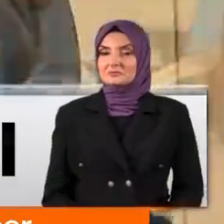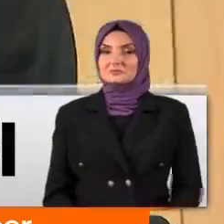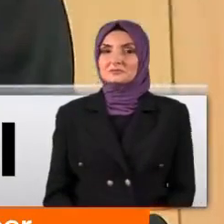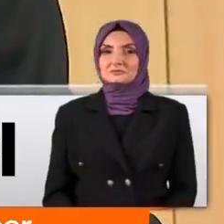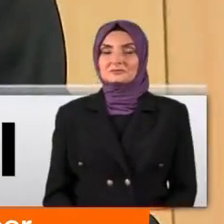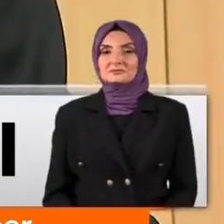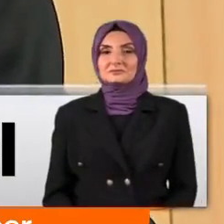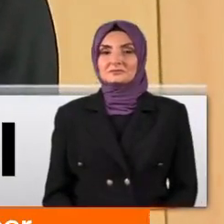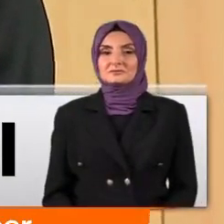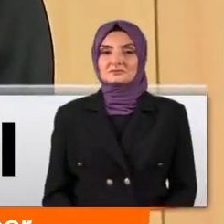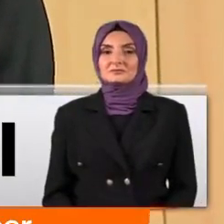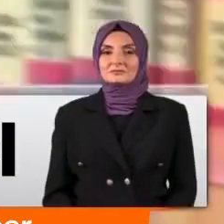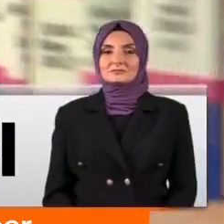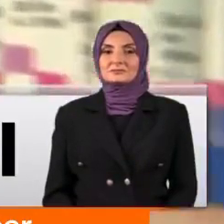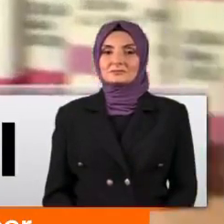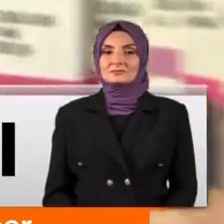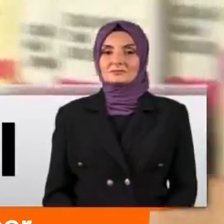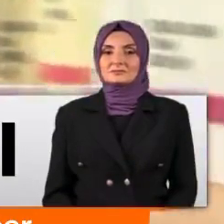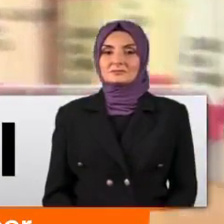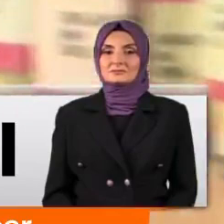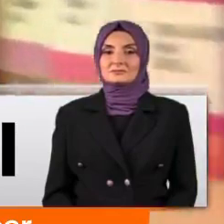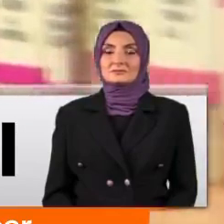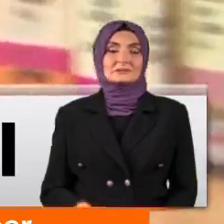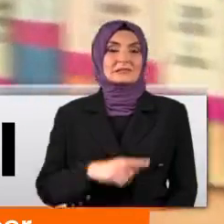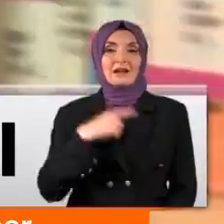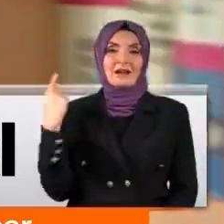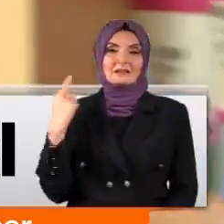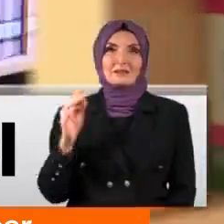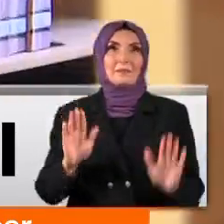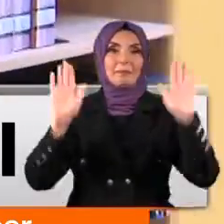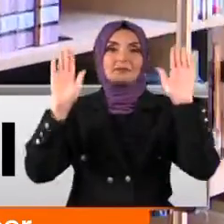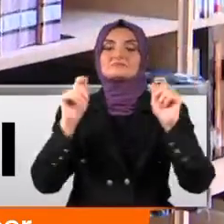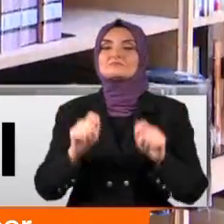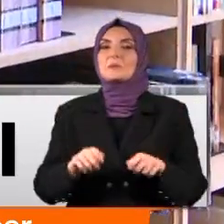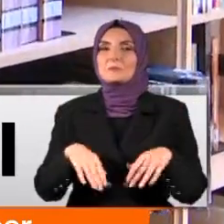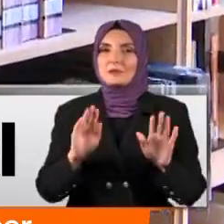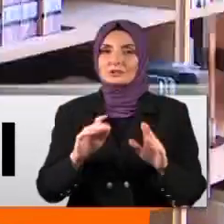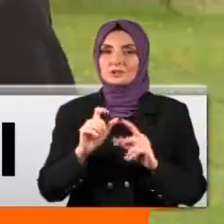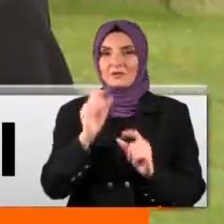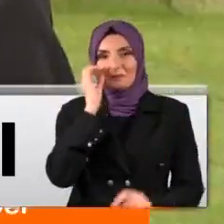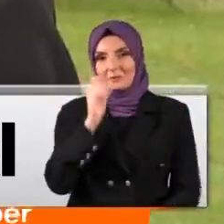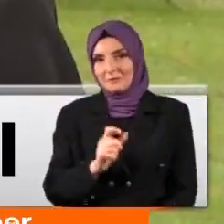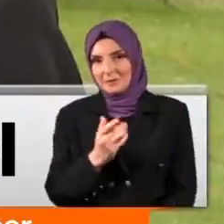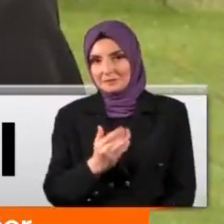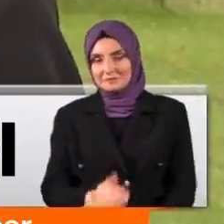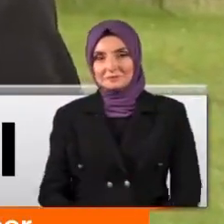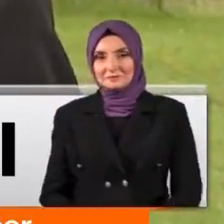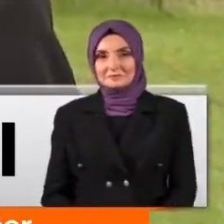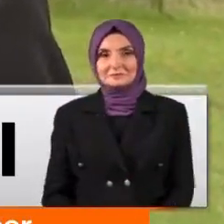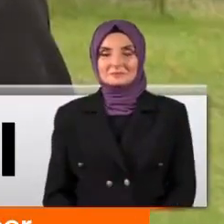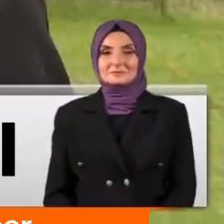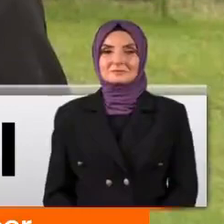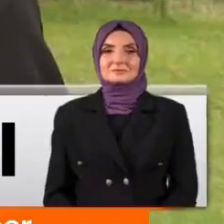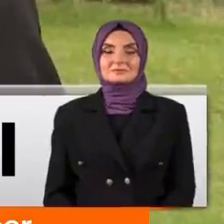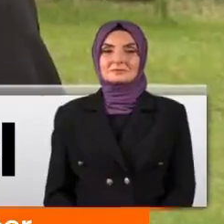satıyorum. Onların parasına sınava giriyorum. Ve asla pes etmemiş bir adamın Şevki dedenin hikayesi. İsveç Kralı Demirbaş